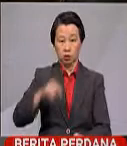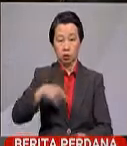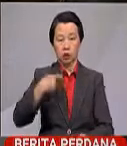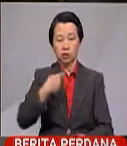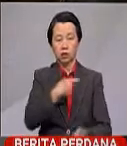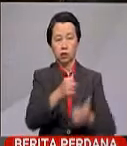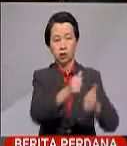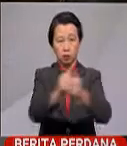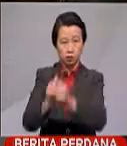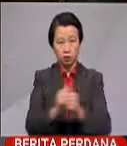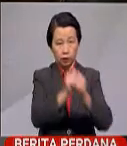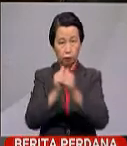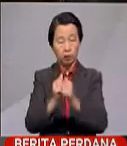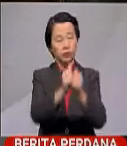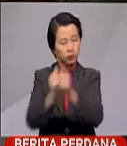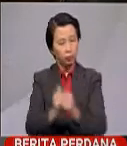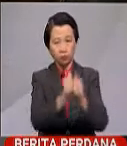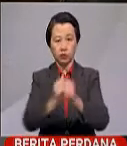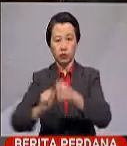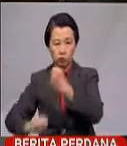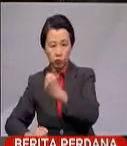sama-sama untuk